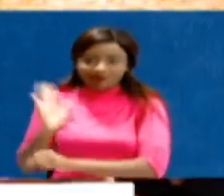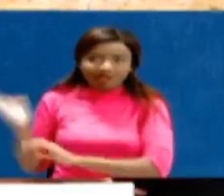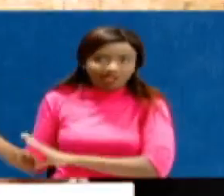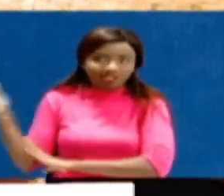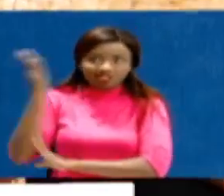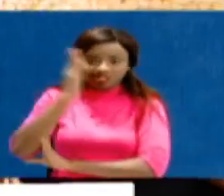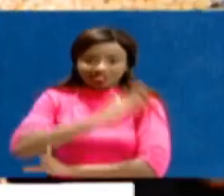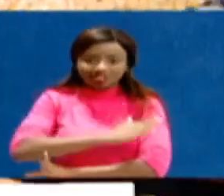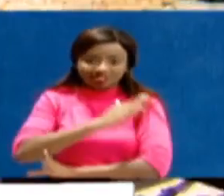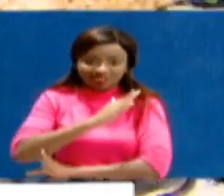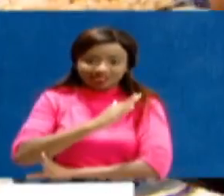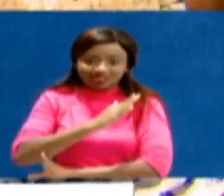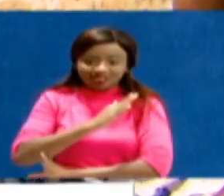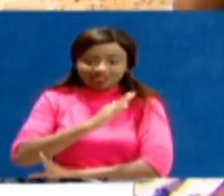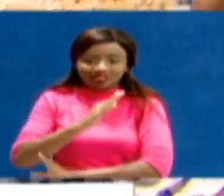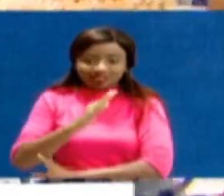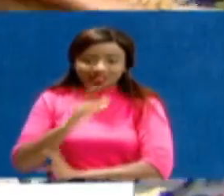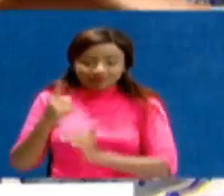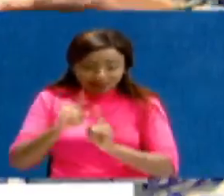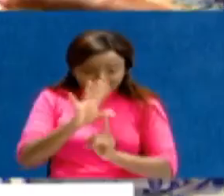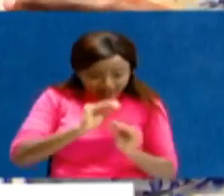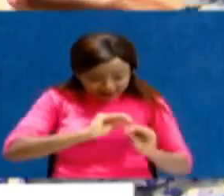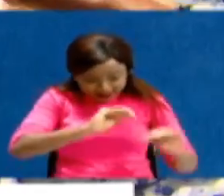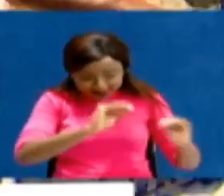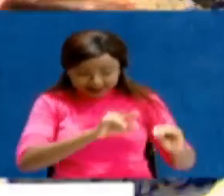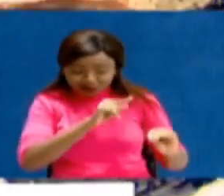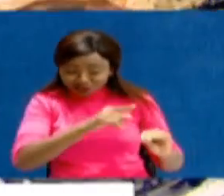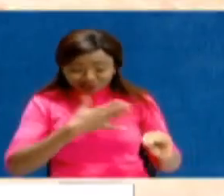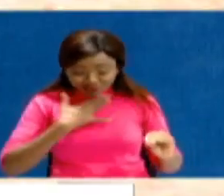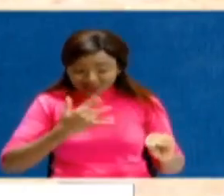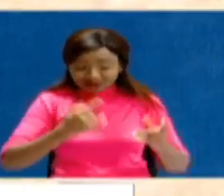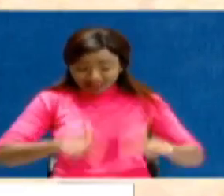Wanafunzwa kauli ya mchumia juani ulia kivulini,